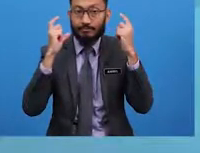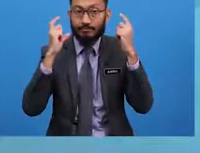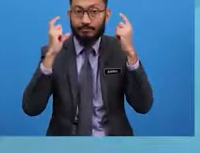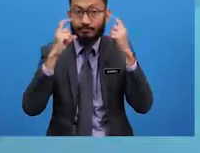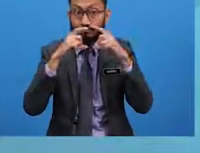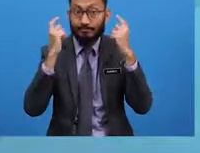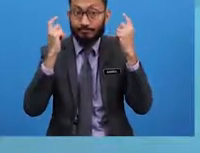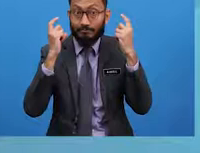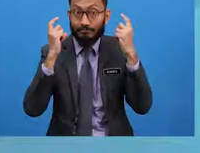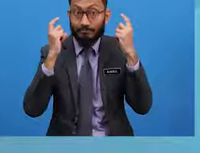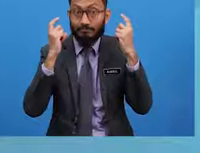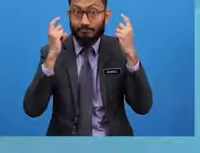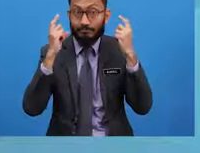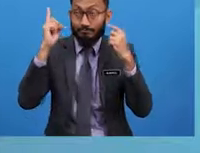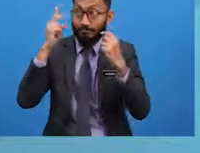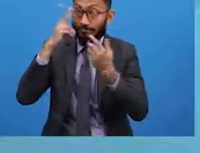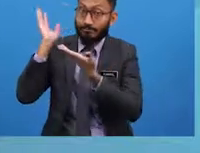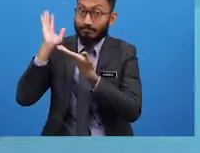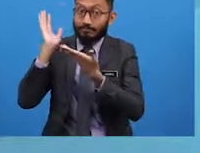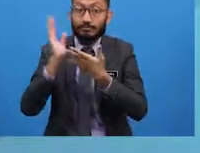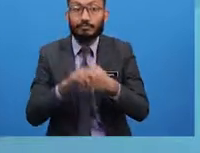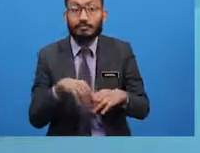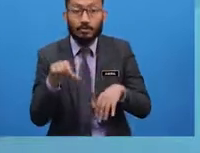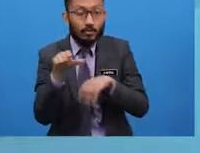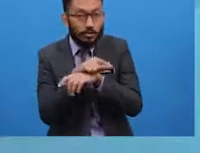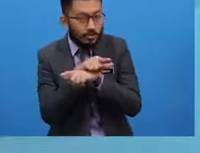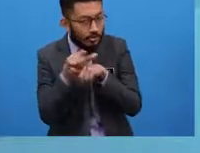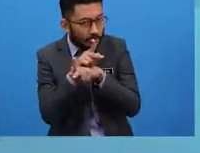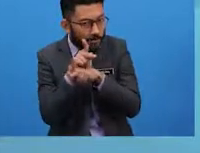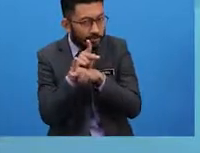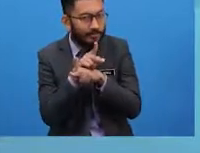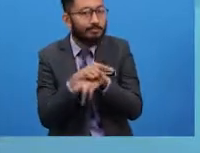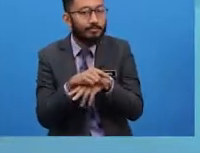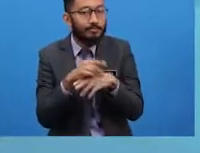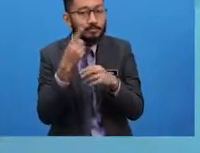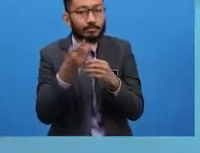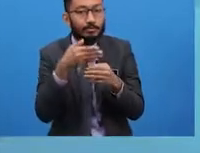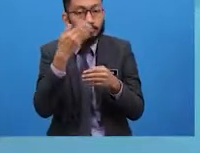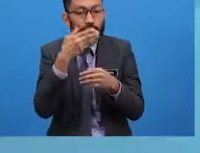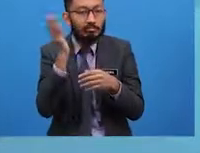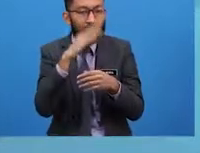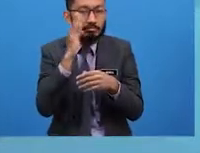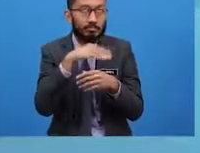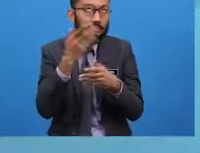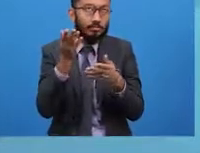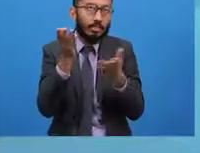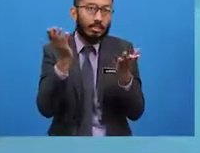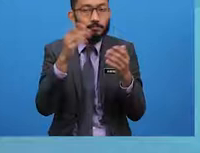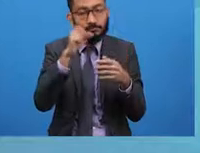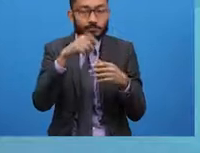Pelitup muka untuk melindungi diri daripada menghidu bahan pewarna.